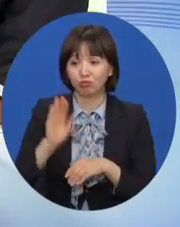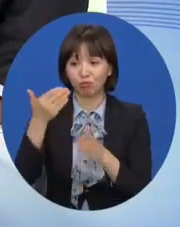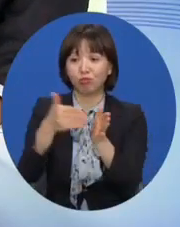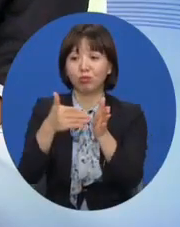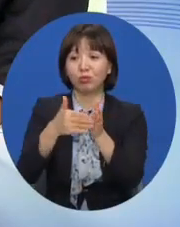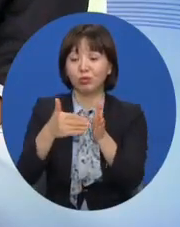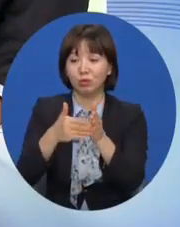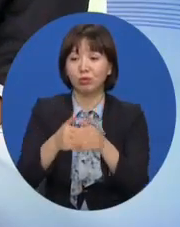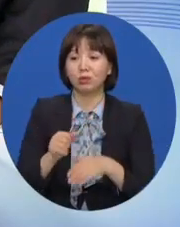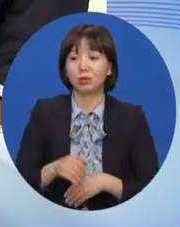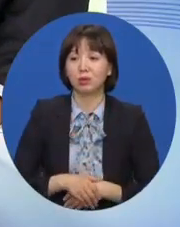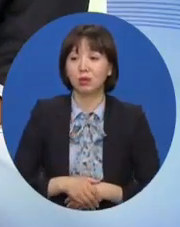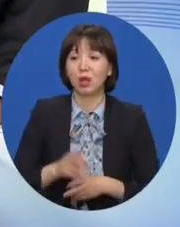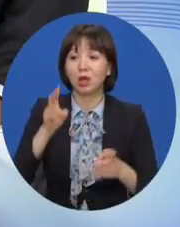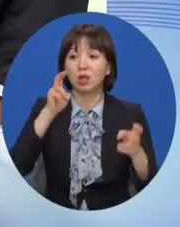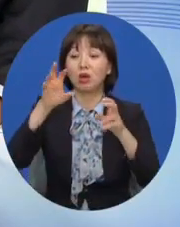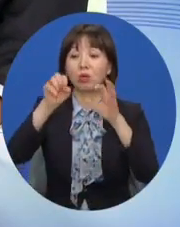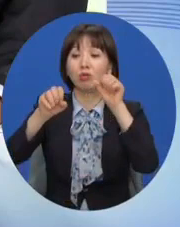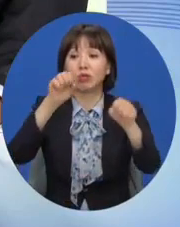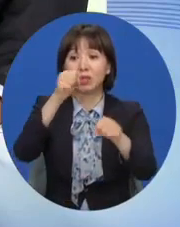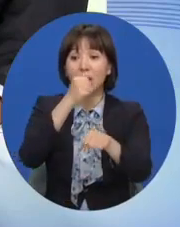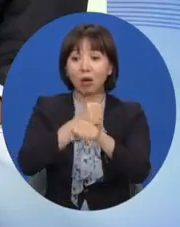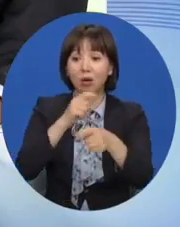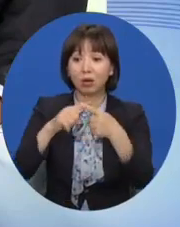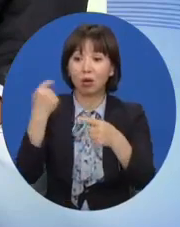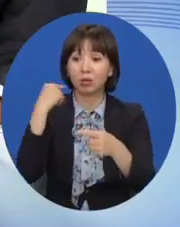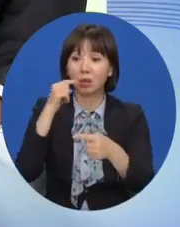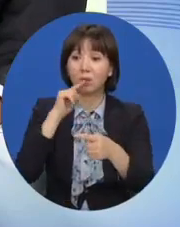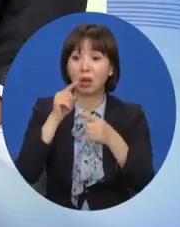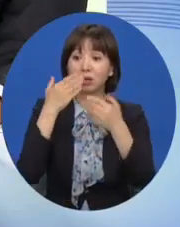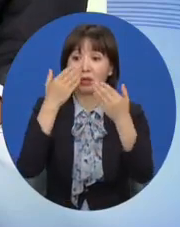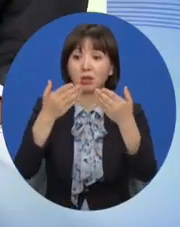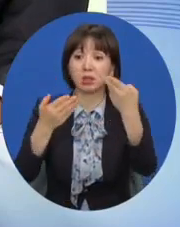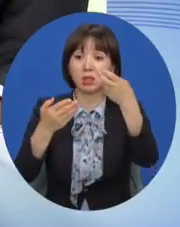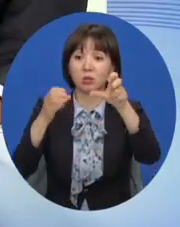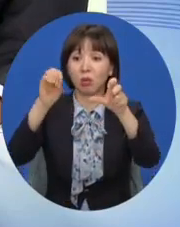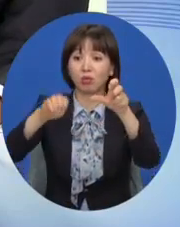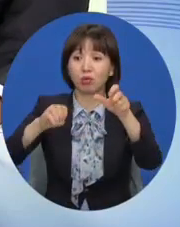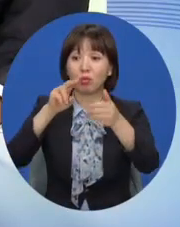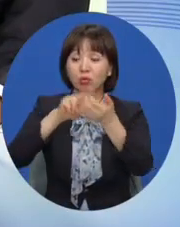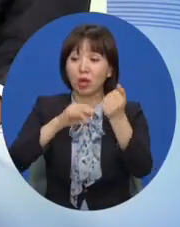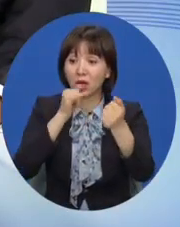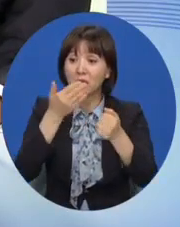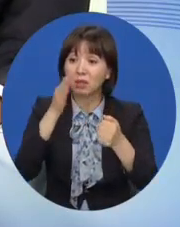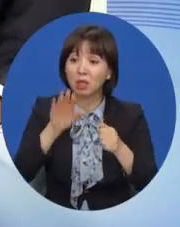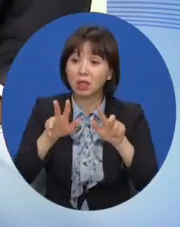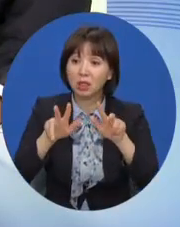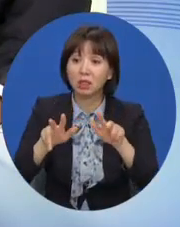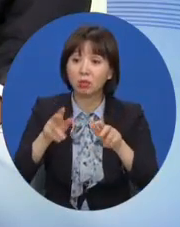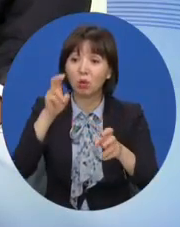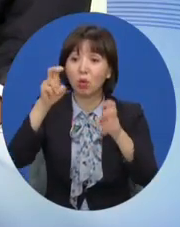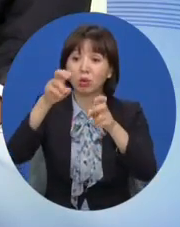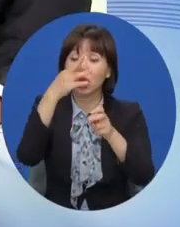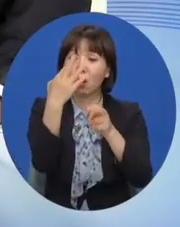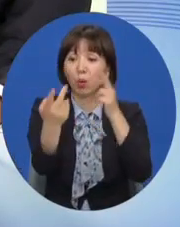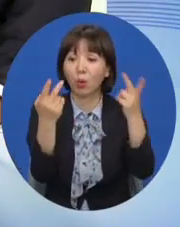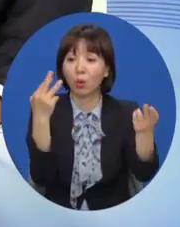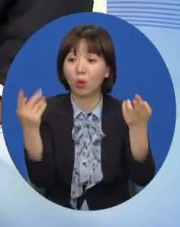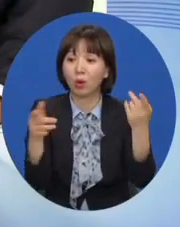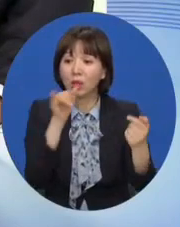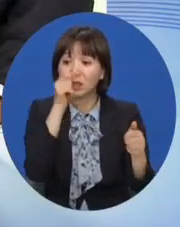그 기업체 유치 때는 제가 어제 말씀드렸죠 75% 분양됐다는데 지금 바이오밸리 그 공단이 비었지 않습니까